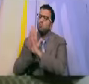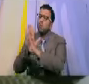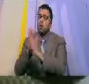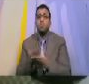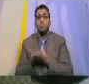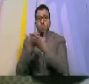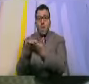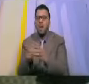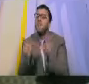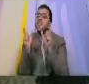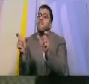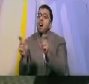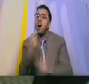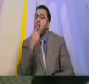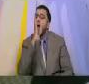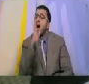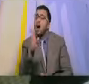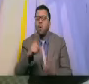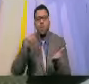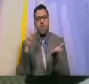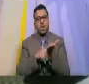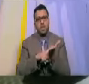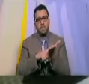ومساعدتهم والدفاع عن الحق